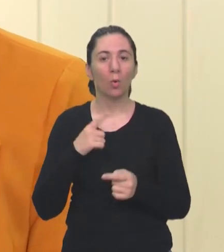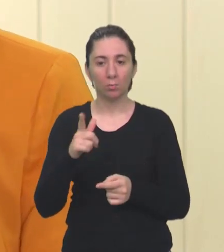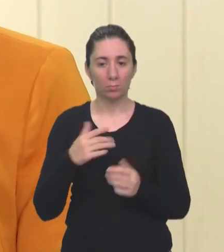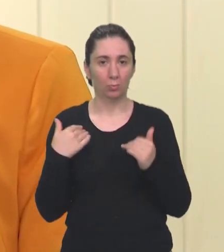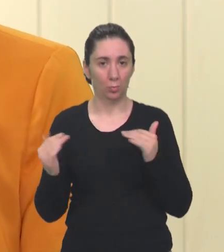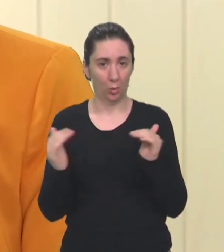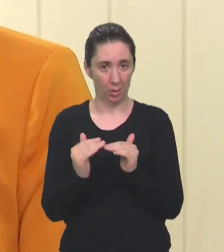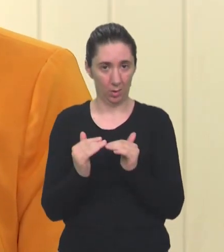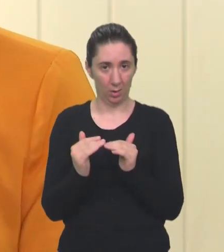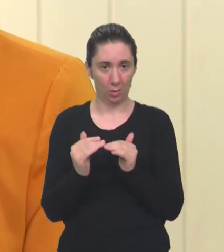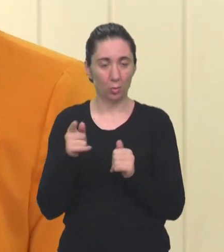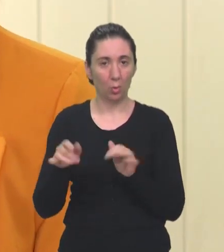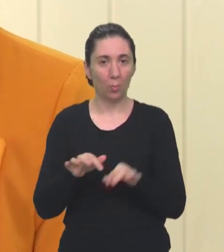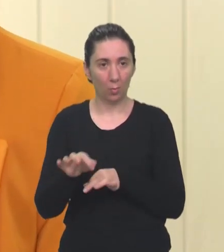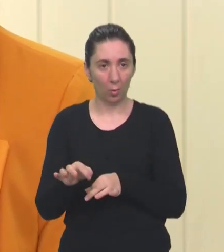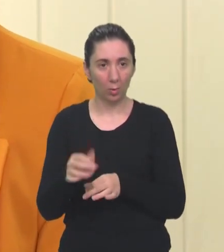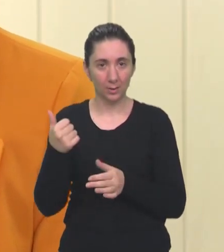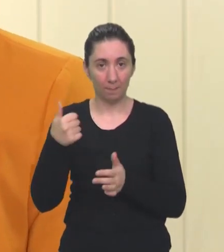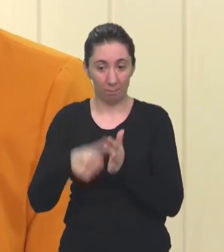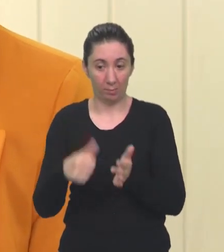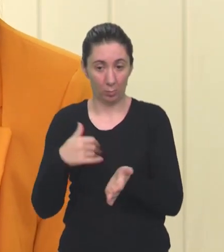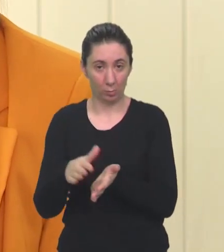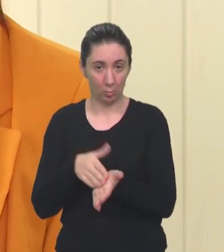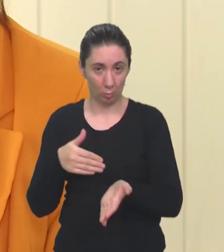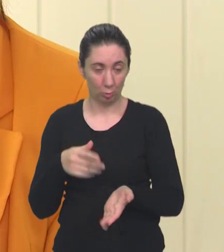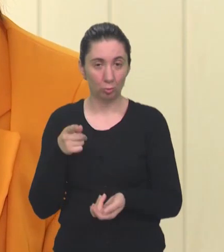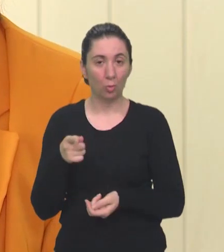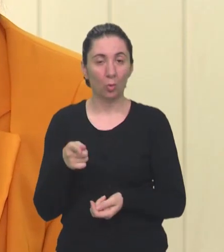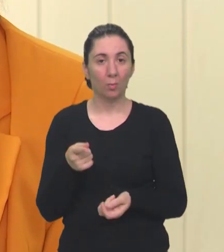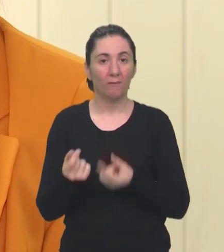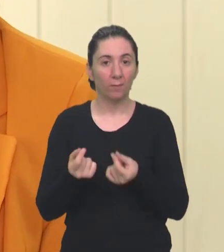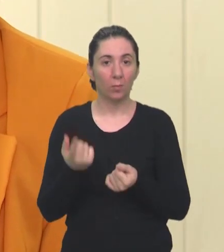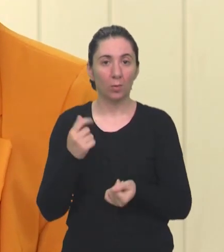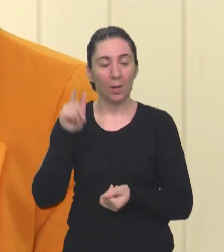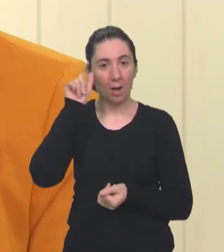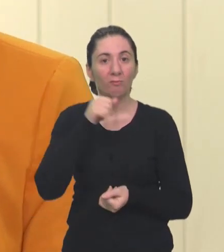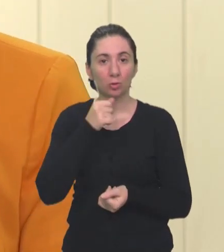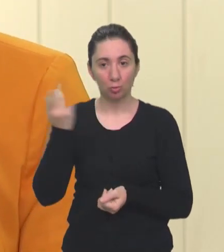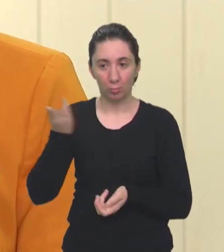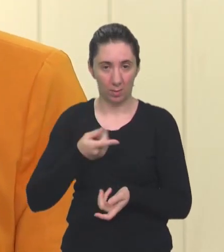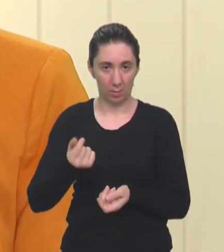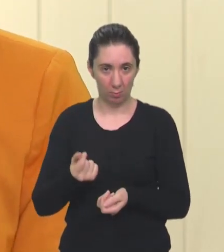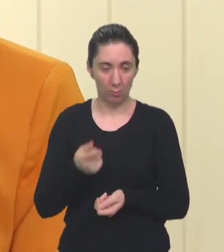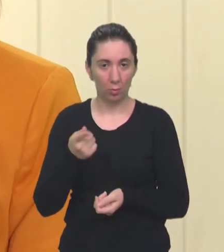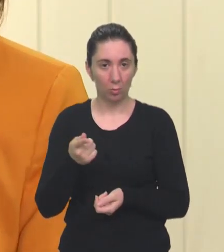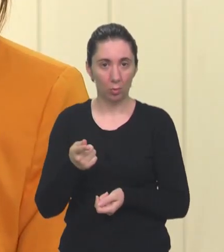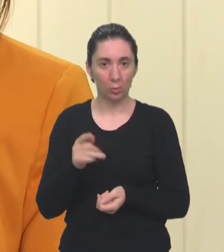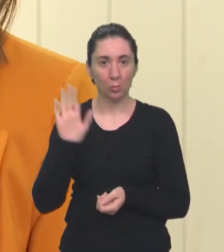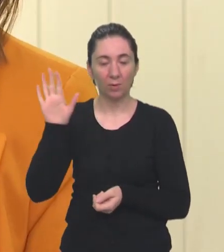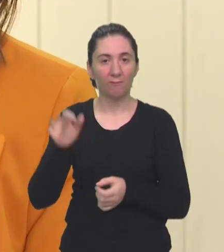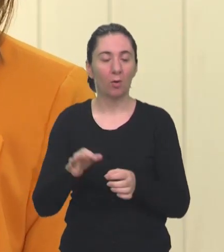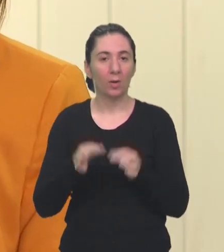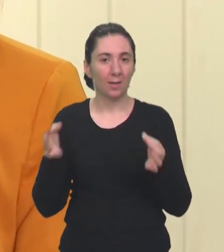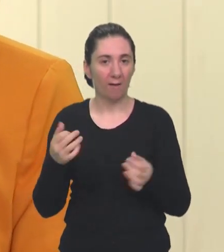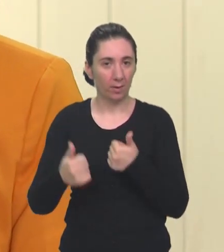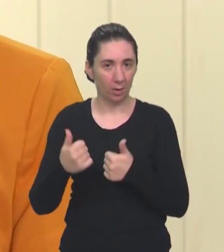jednaki. Evo, to je projekt koji prvi put provodimo. Ona mi je financirana iz Karlovačka županija, evo, to smo prijavili na njihov javni